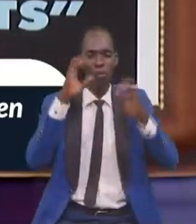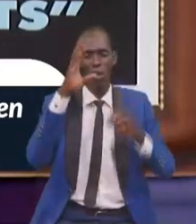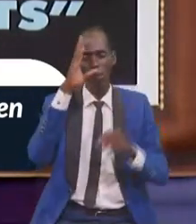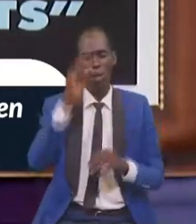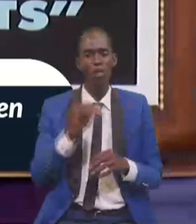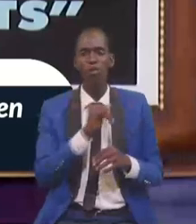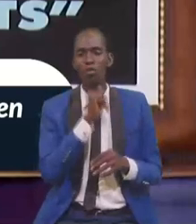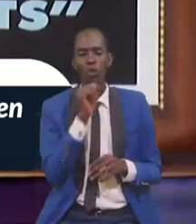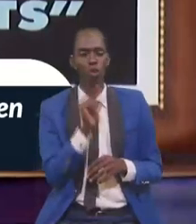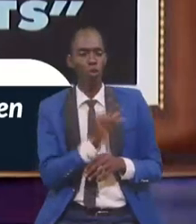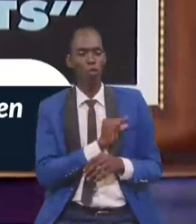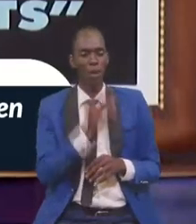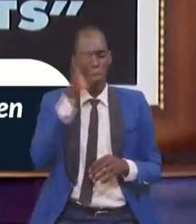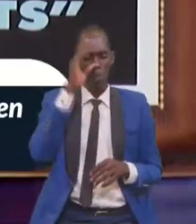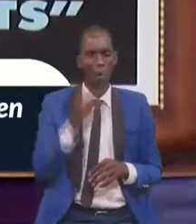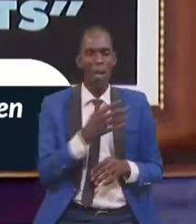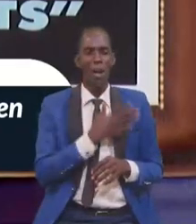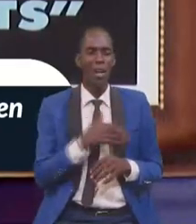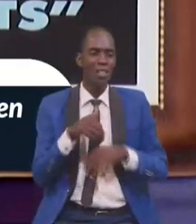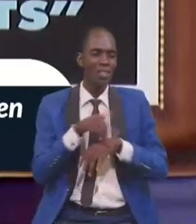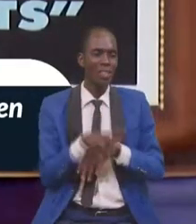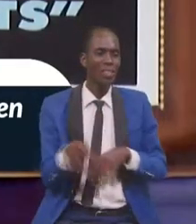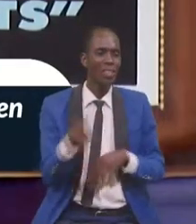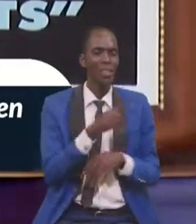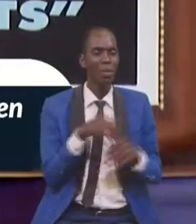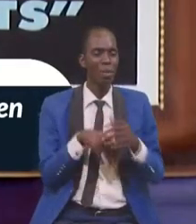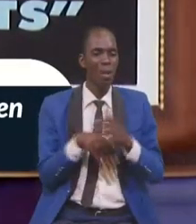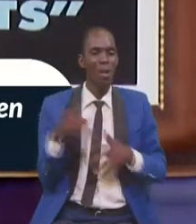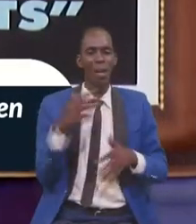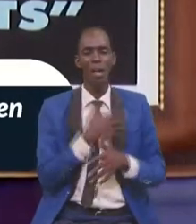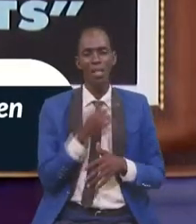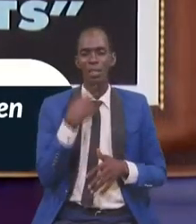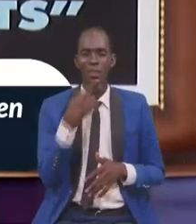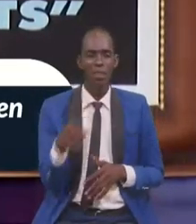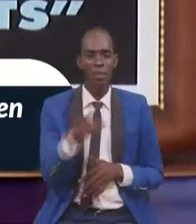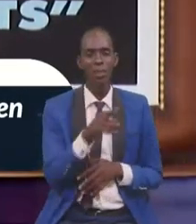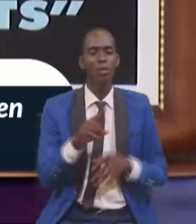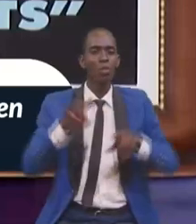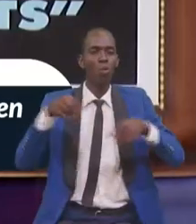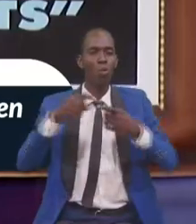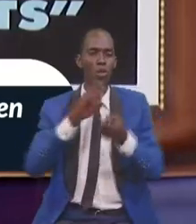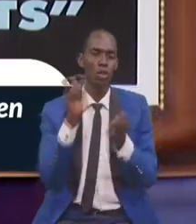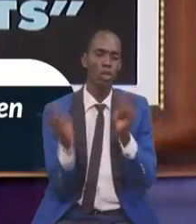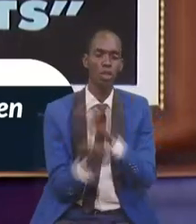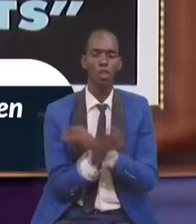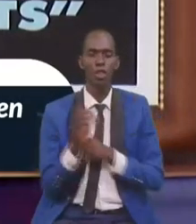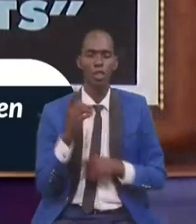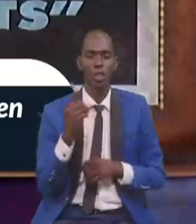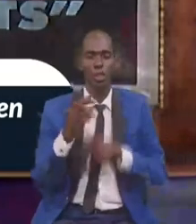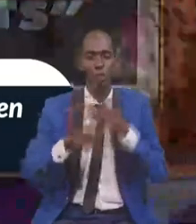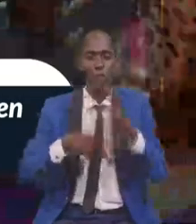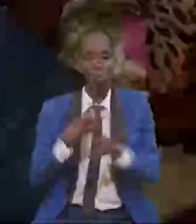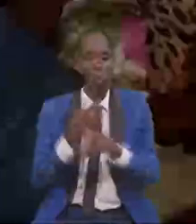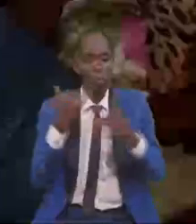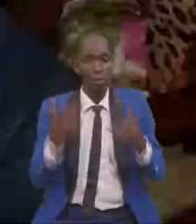des hommes non qualifiés, et les envoyer que aller transformer le monde. Et maintenant, c'est notre